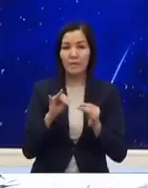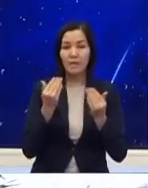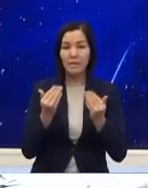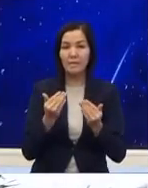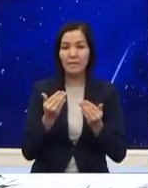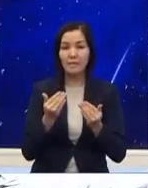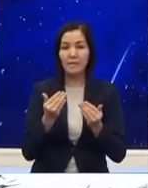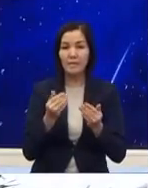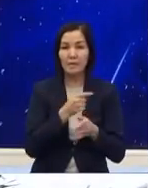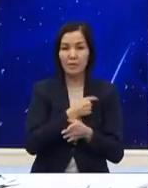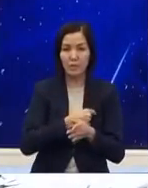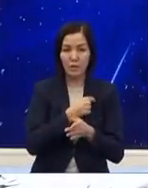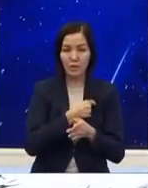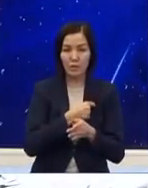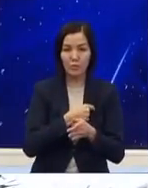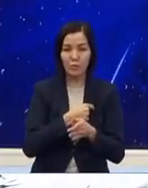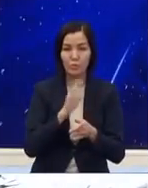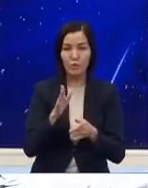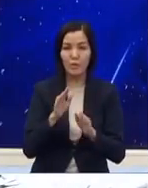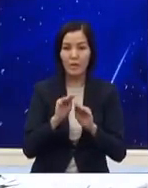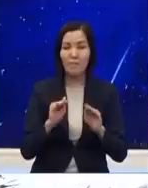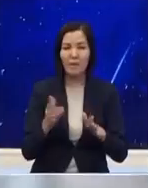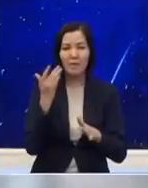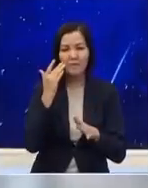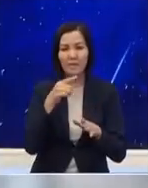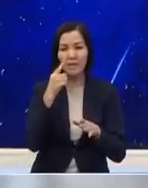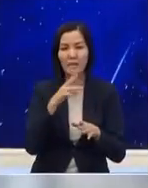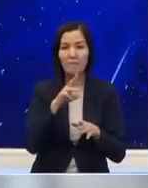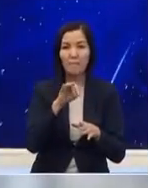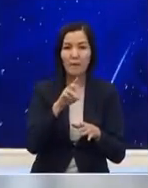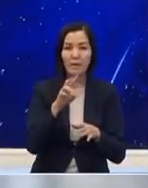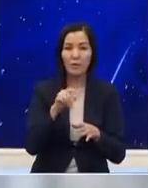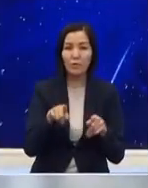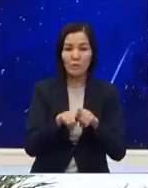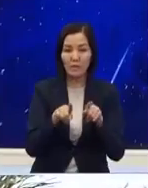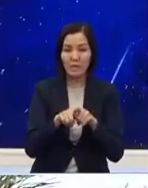Қазіргі мен жаттықтырушы болғаннан кейін балаларға да айтып жүрміз. Марадона,